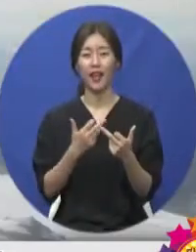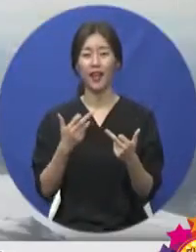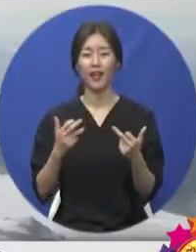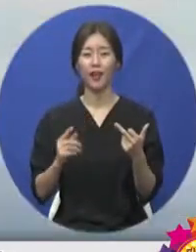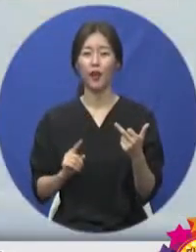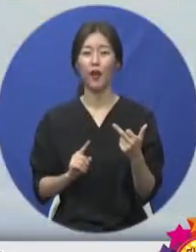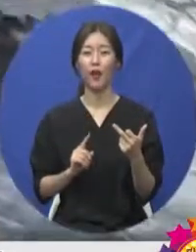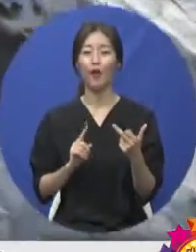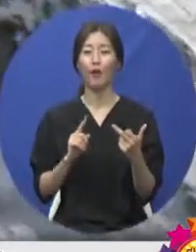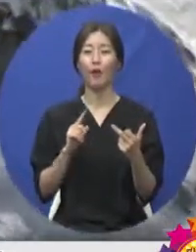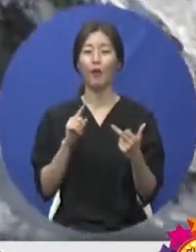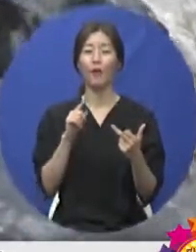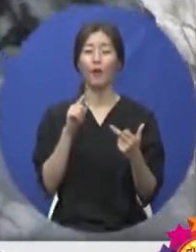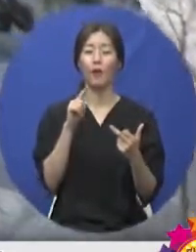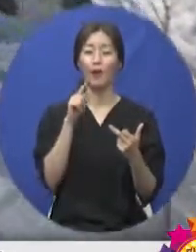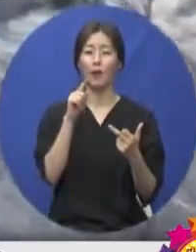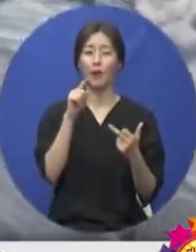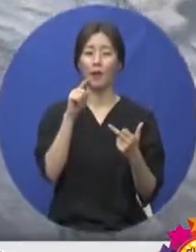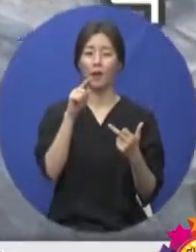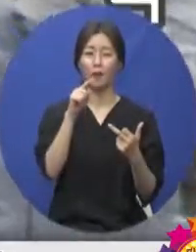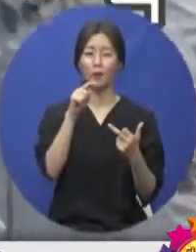산 넘어